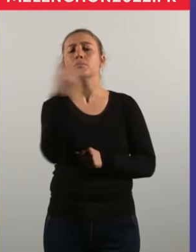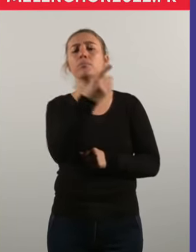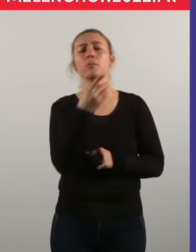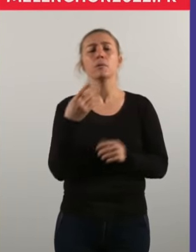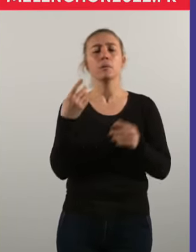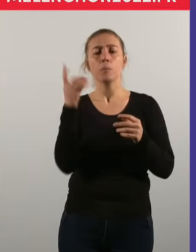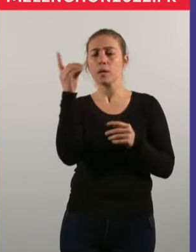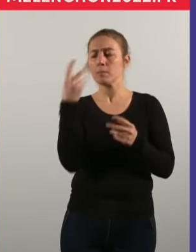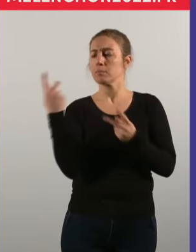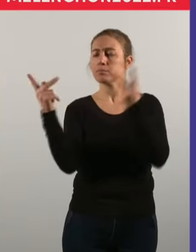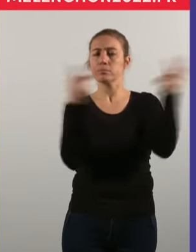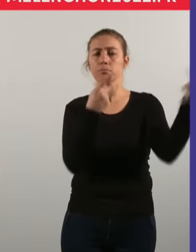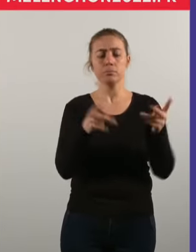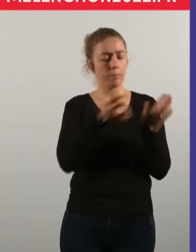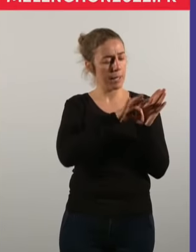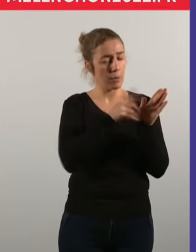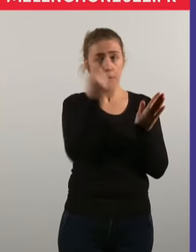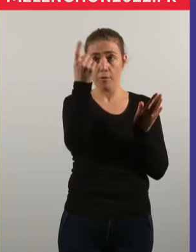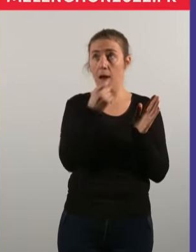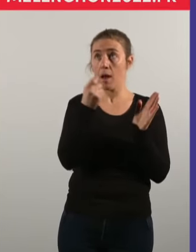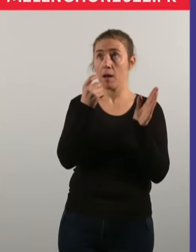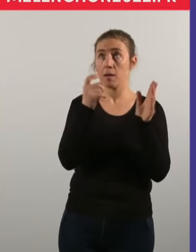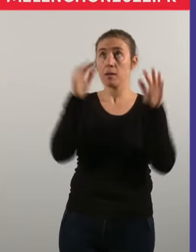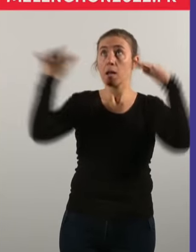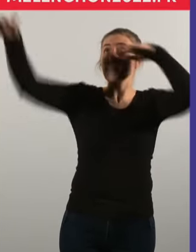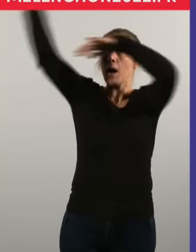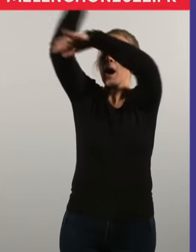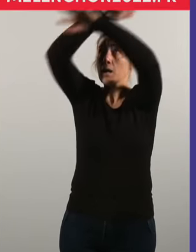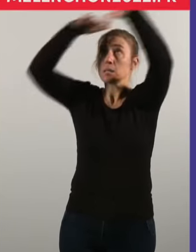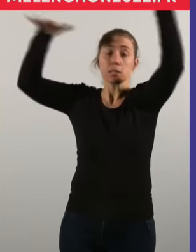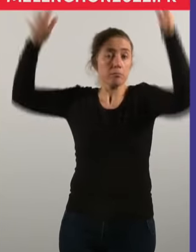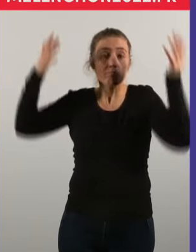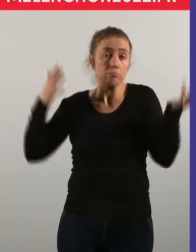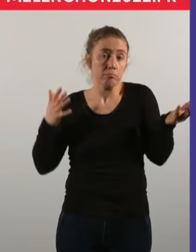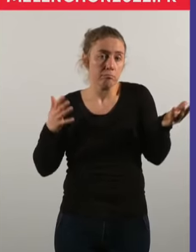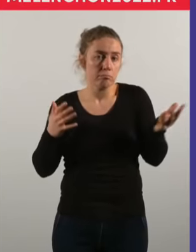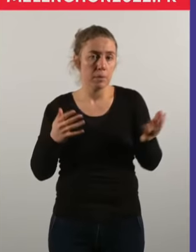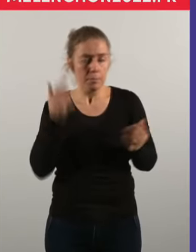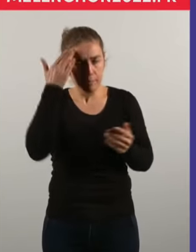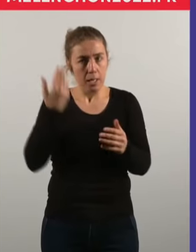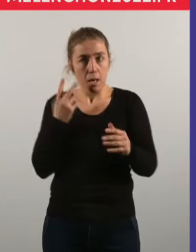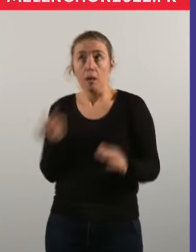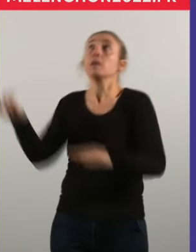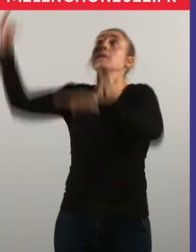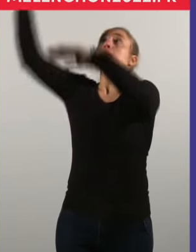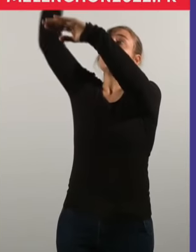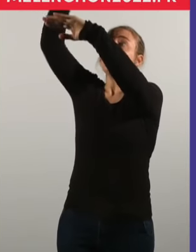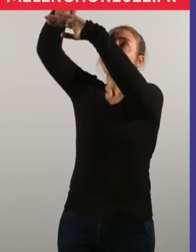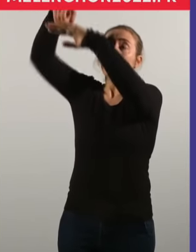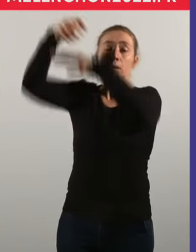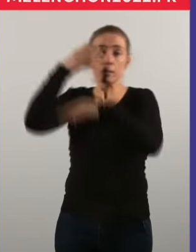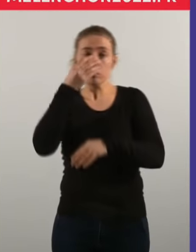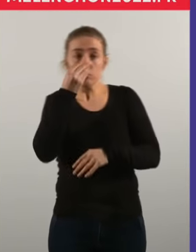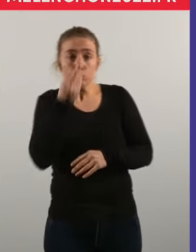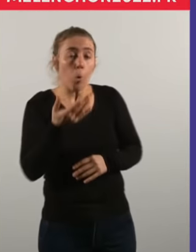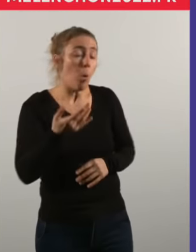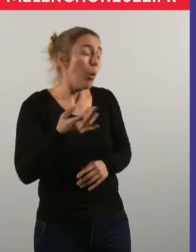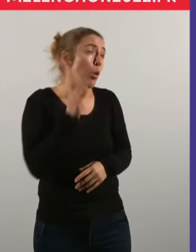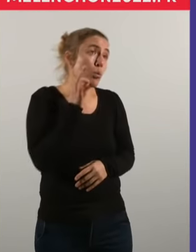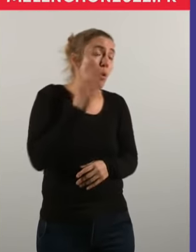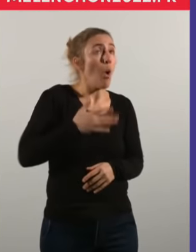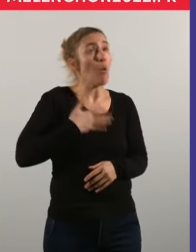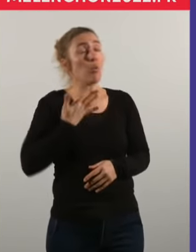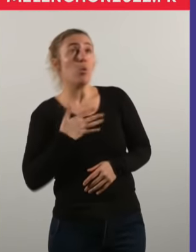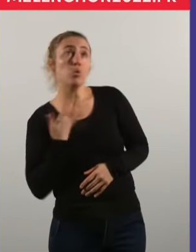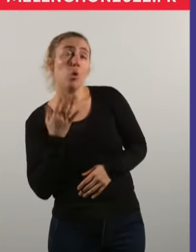votre vie courante dépendent de l'espace. S'y trouver, être capable de s'y trouver, n'est pas un petit atout dont nous disposons,